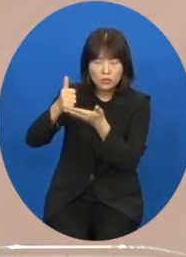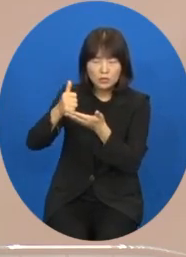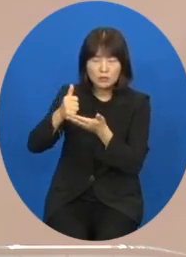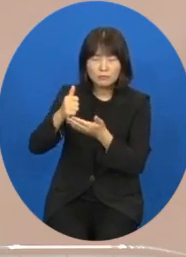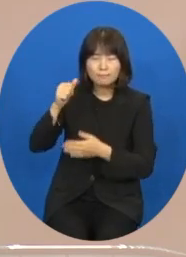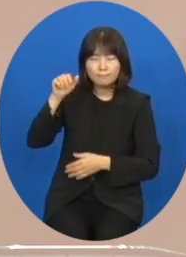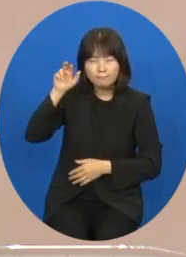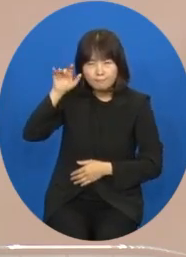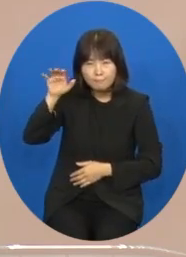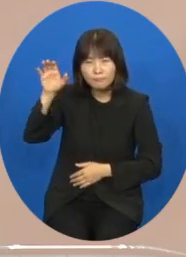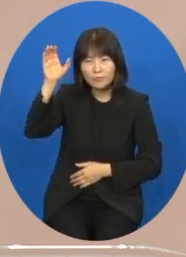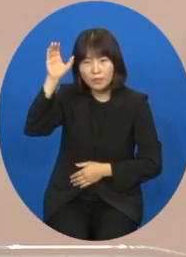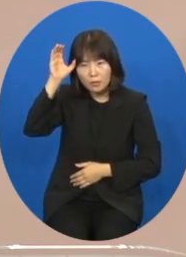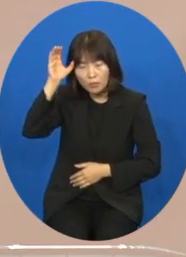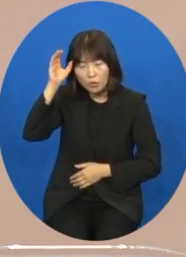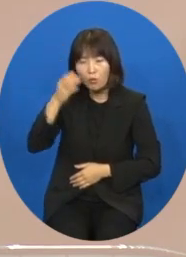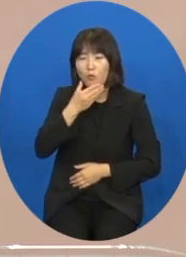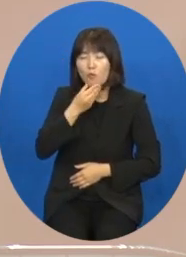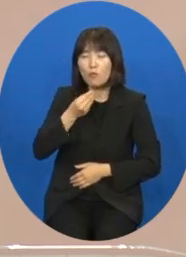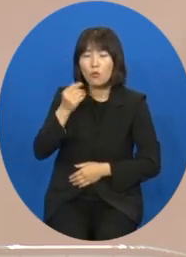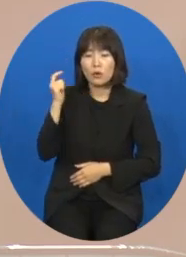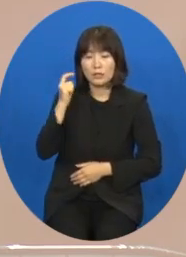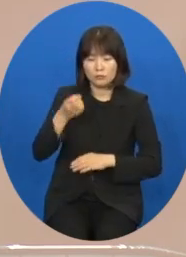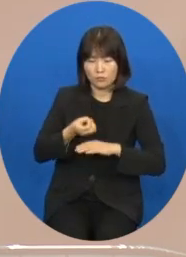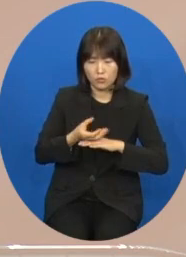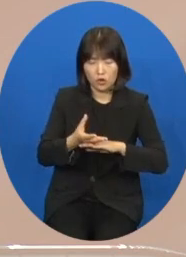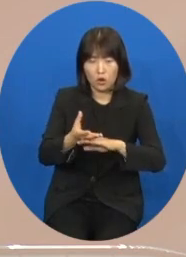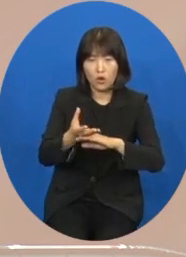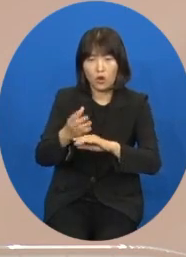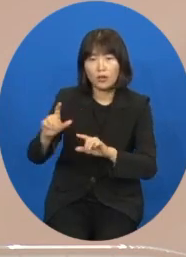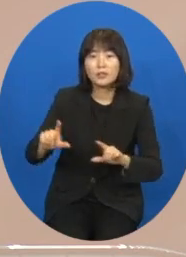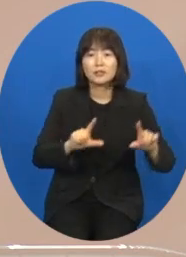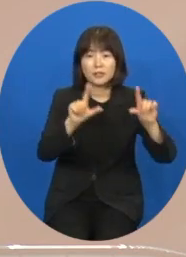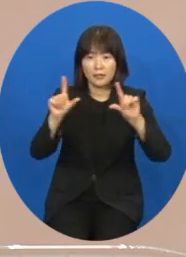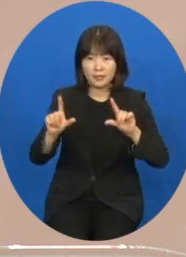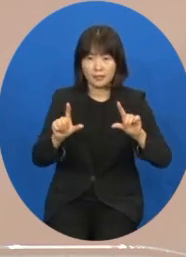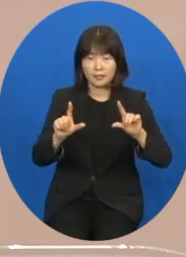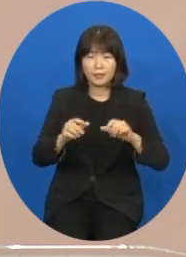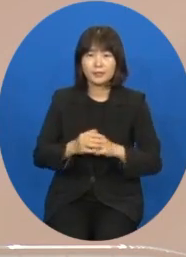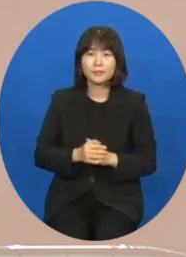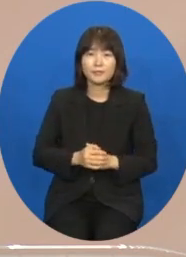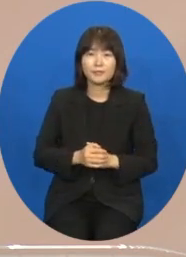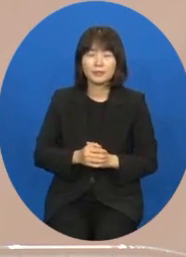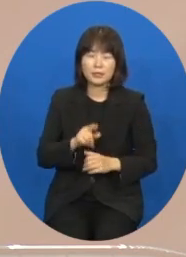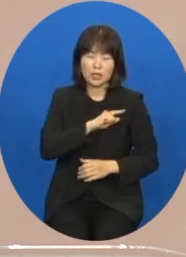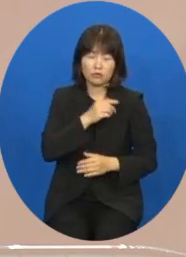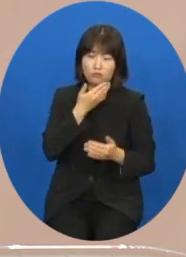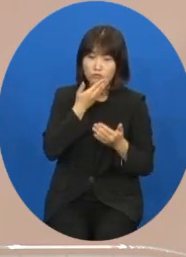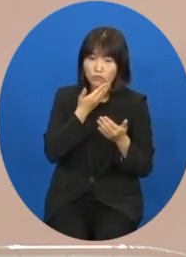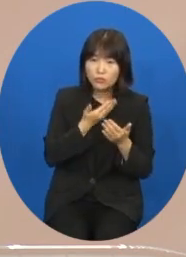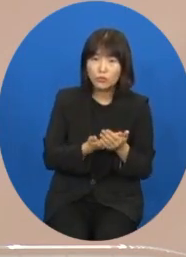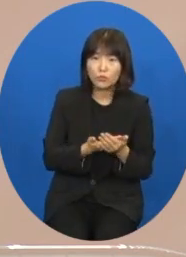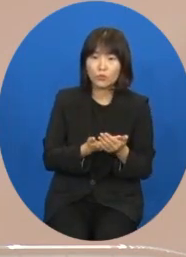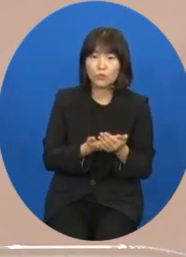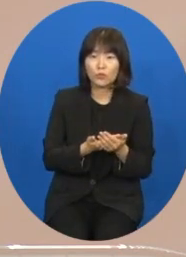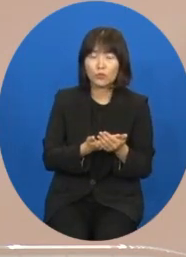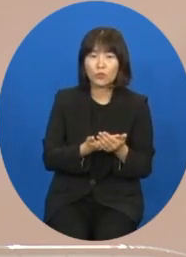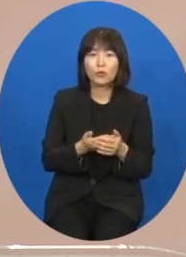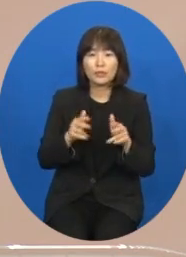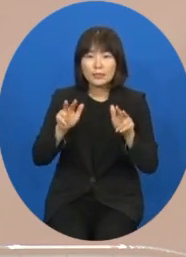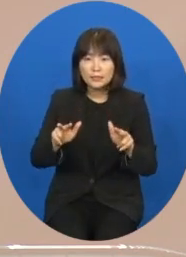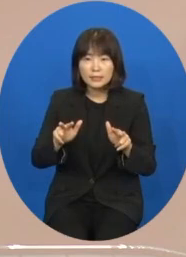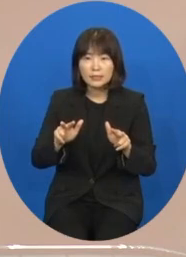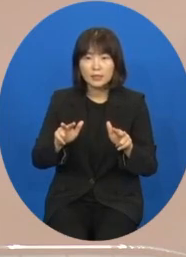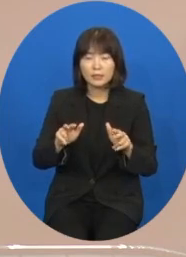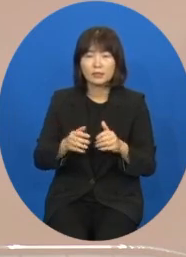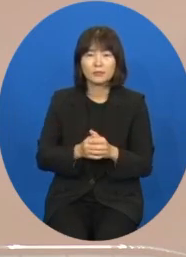사모하면서 복음을 전하는 삶을 살게 돼요. 가장 중요한 것은 이제는